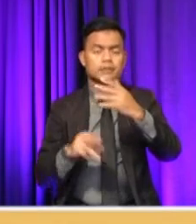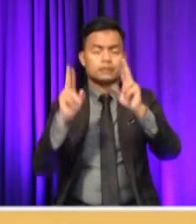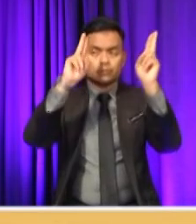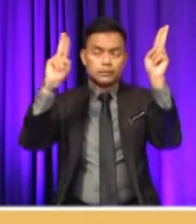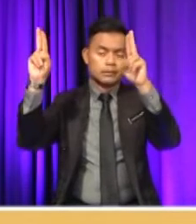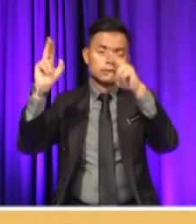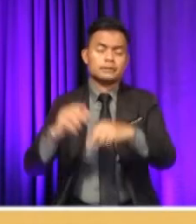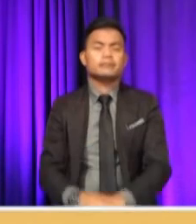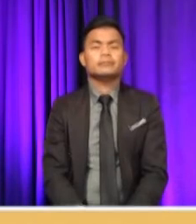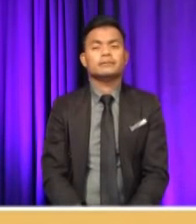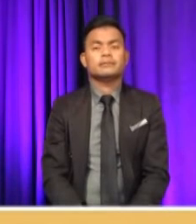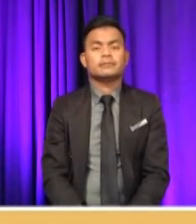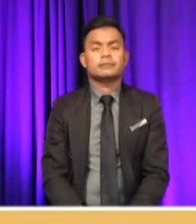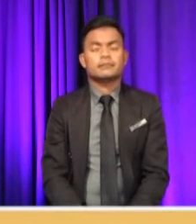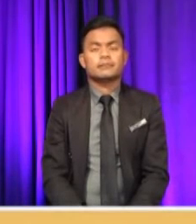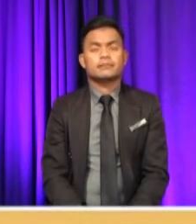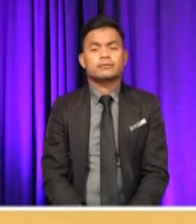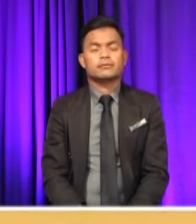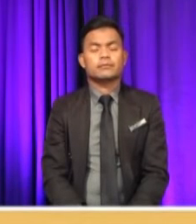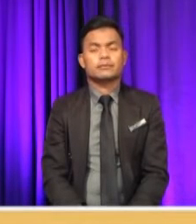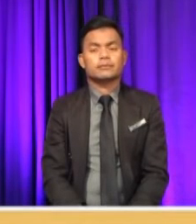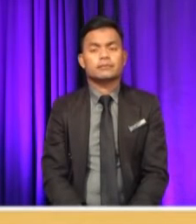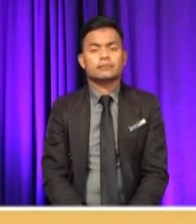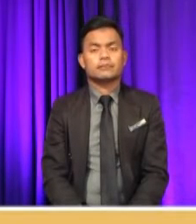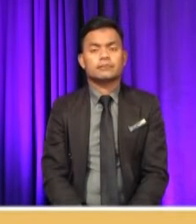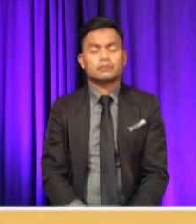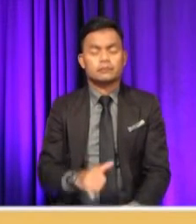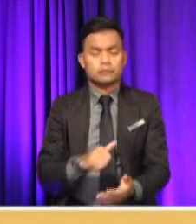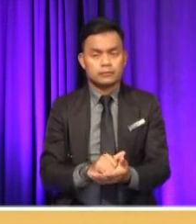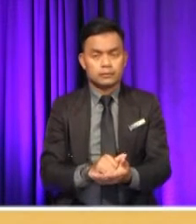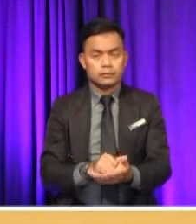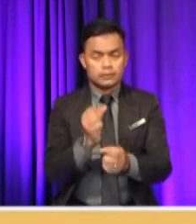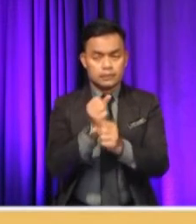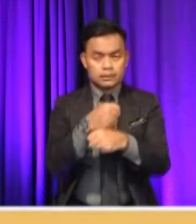dalam udara termampat. Okey. Itu simbol penapis